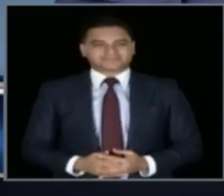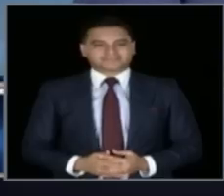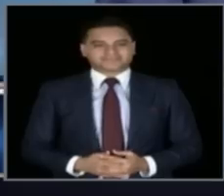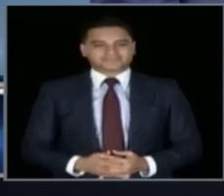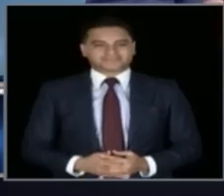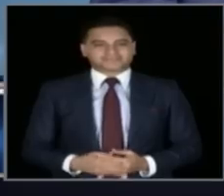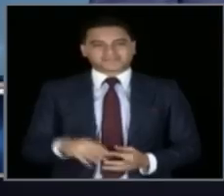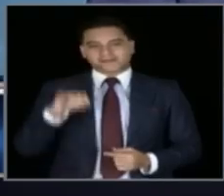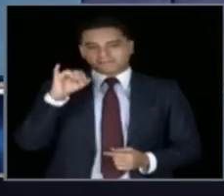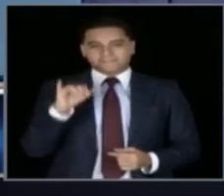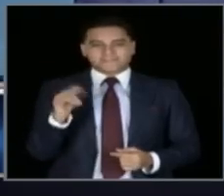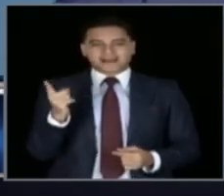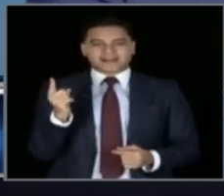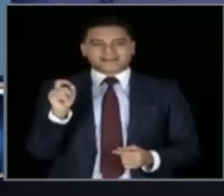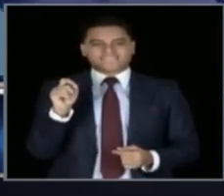ميرفت أمين.